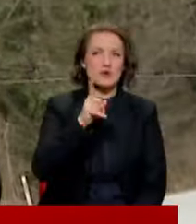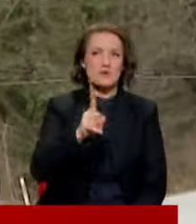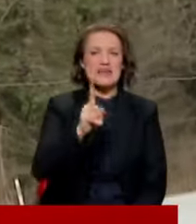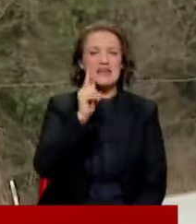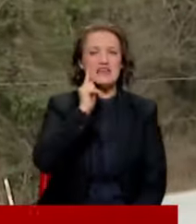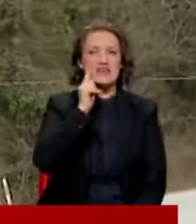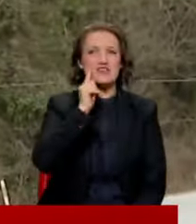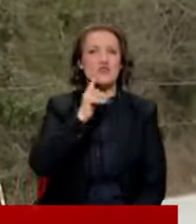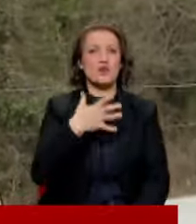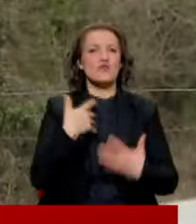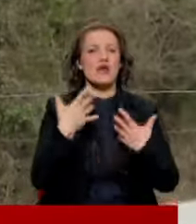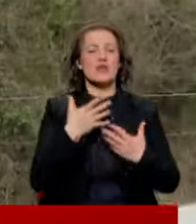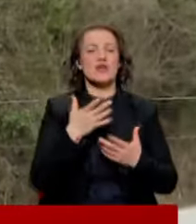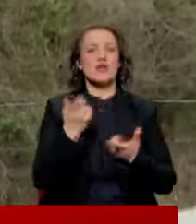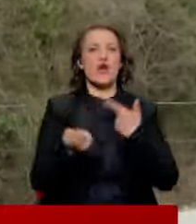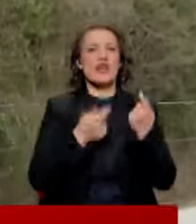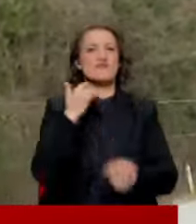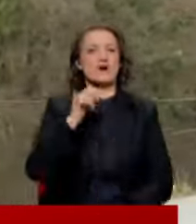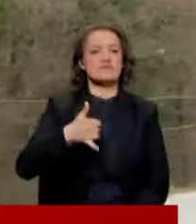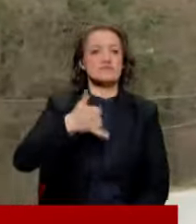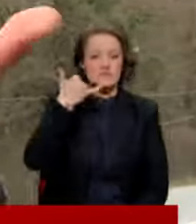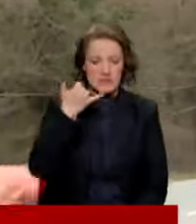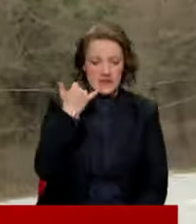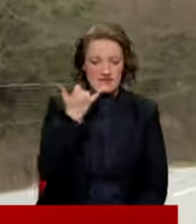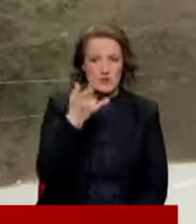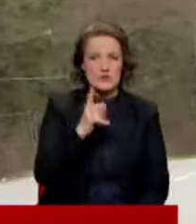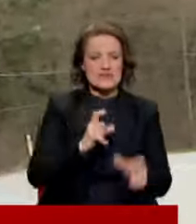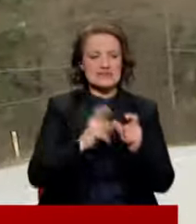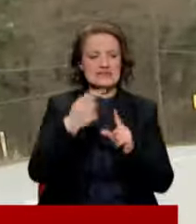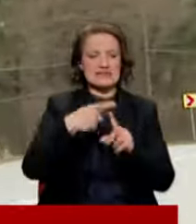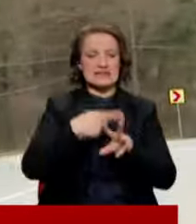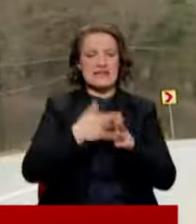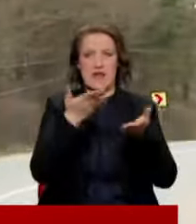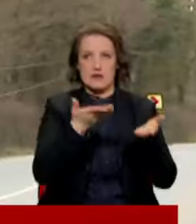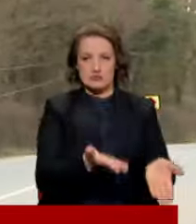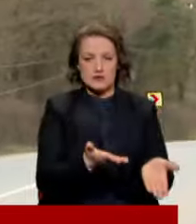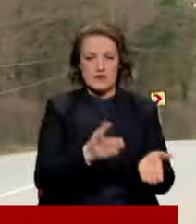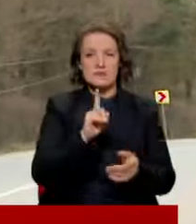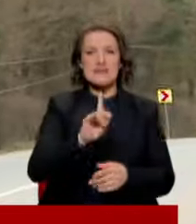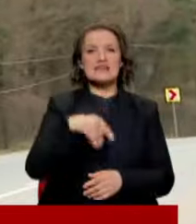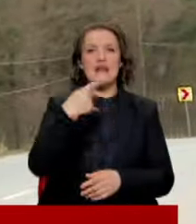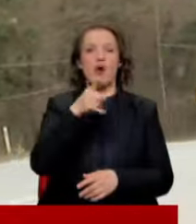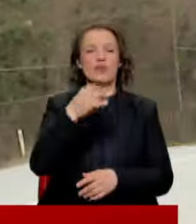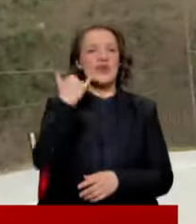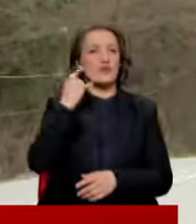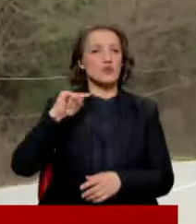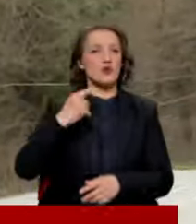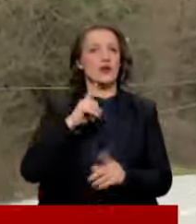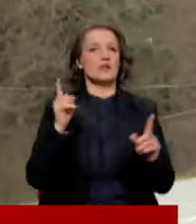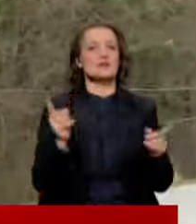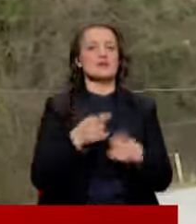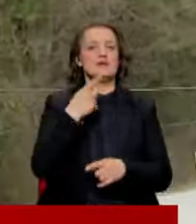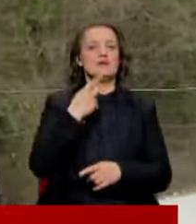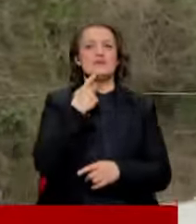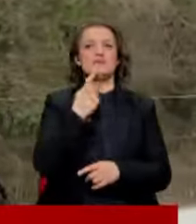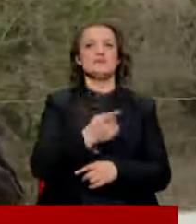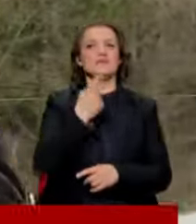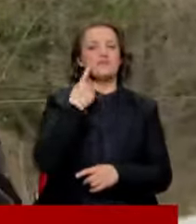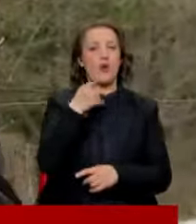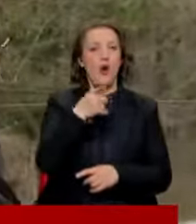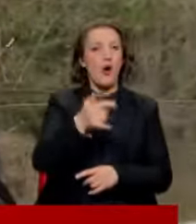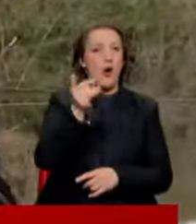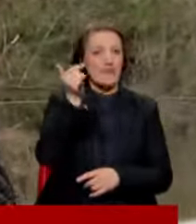bir güvenlik görevlisi cevap verdi. Telefonunuz sitede dedi. Bir daha da o telefona ulaşılamadı. İddiaya göre